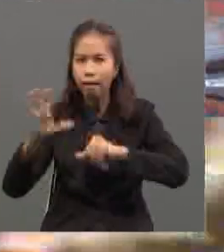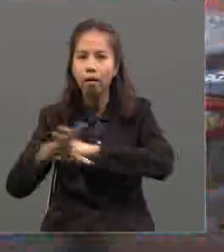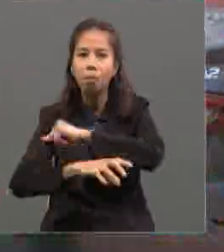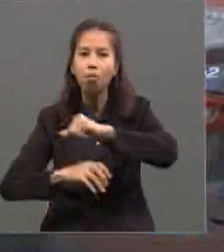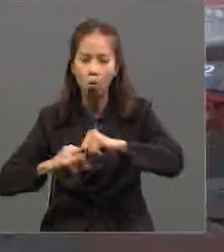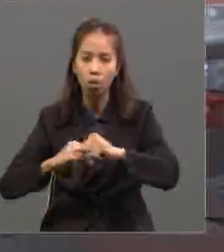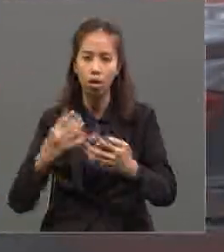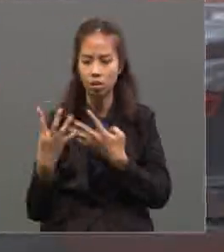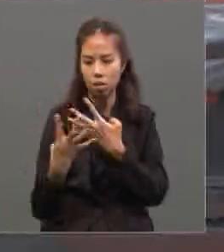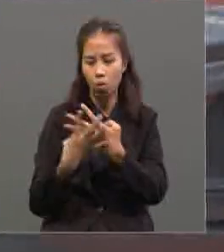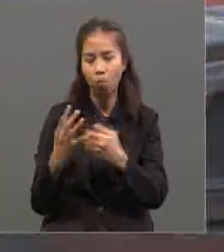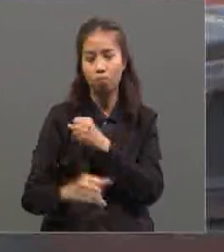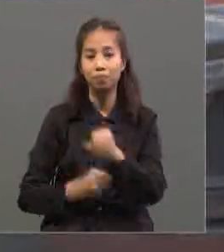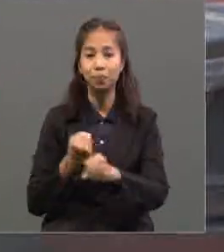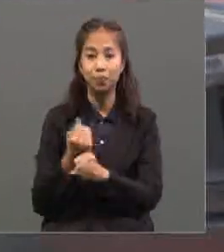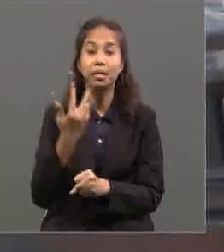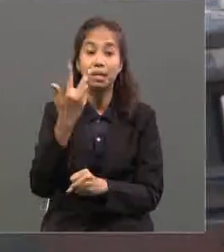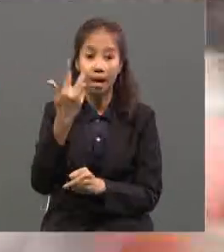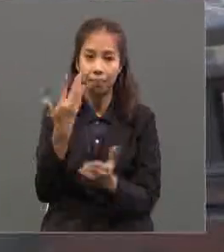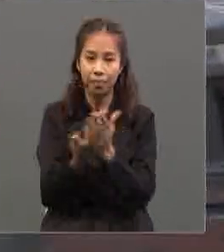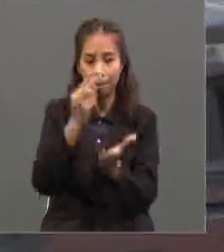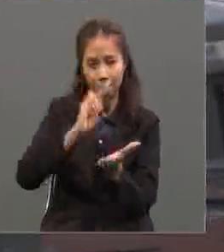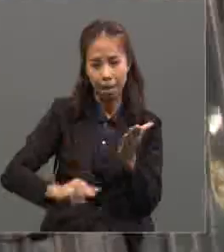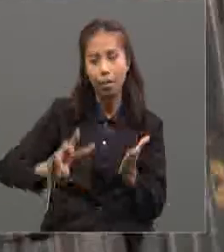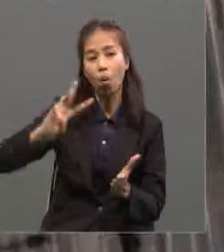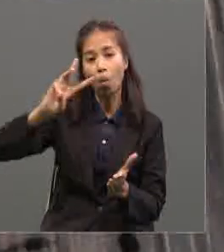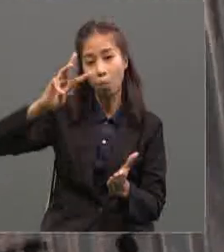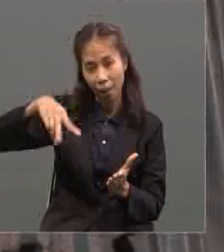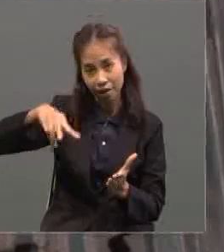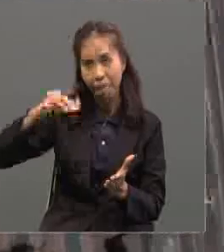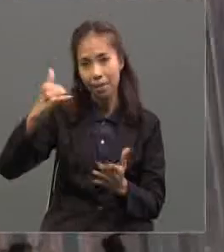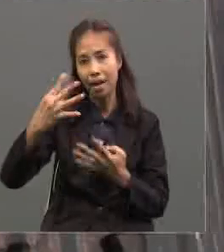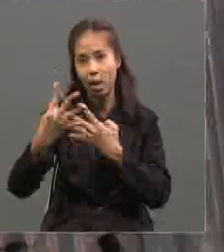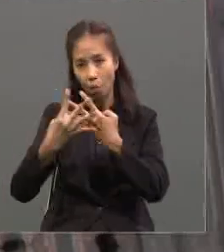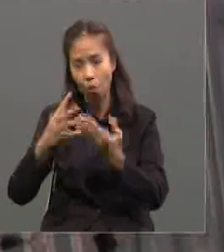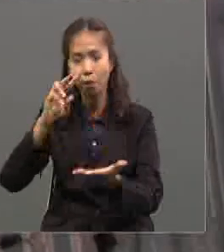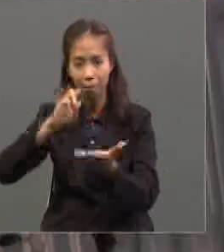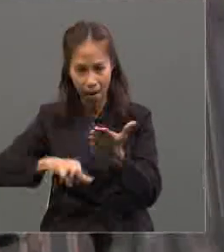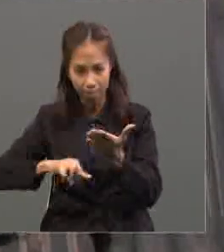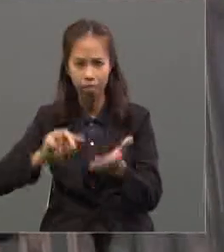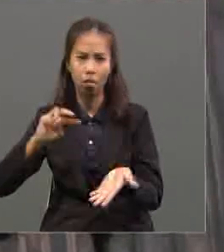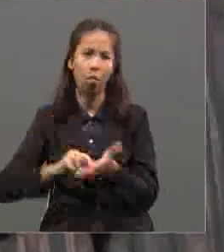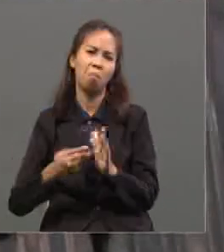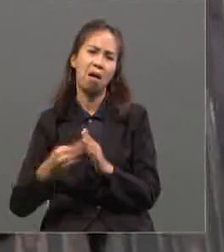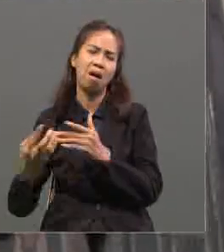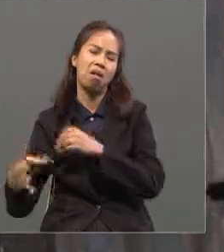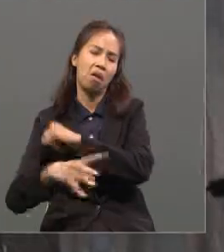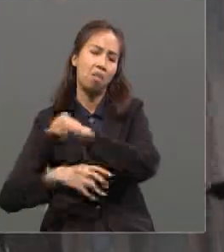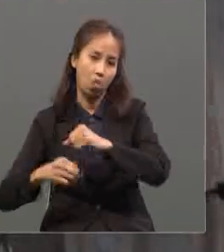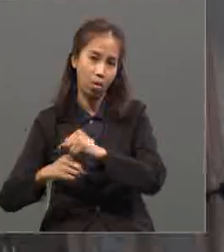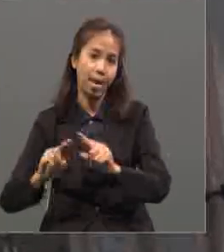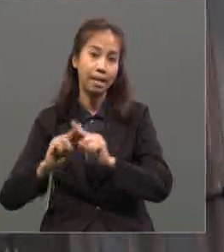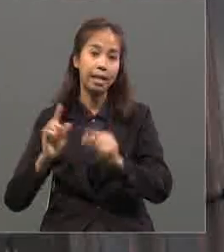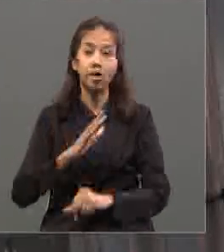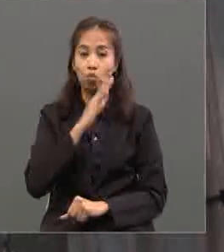กไม่เกิน3ปีปรับไม่เกิน 6,000 บาทหรือทั้งจำทั้งปรับถือว่าลักทรัพย์ยกเว้นเจ้าของป้ายเขาจะ